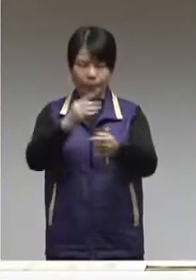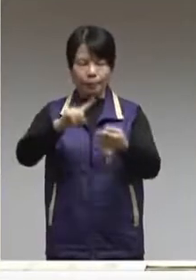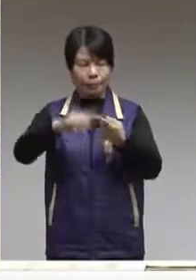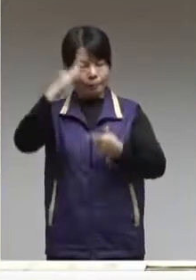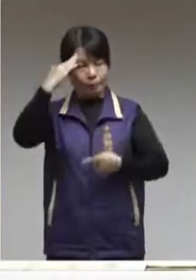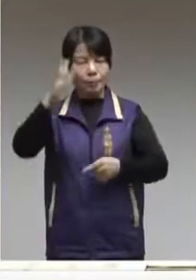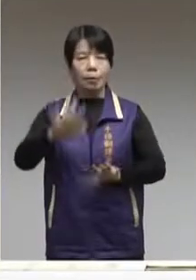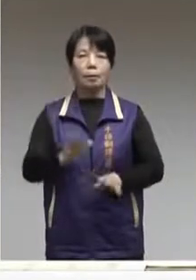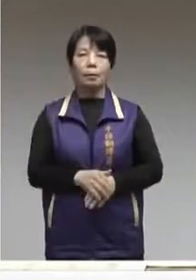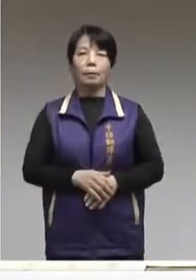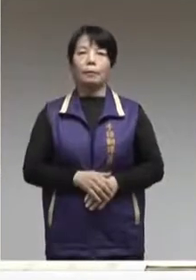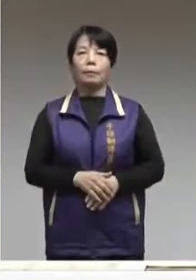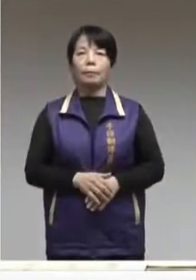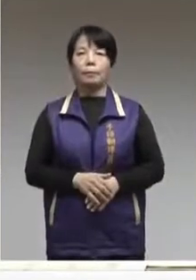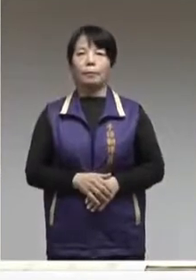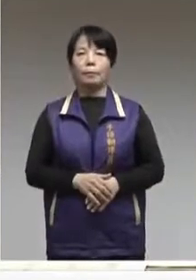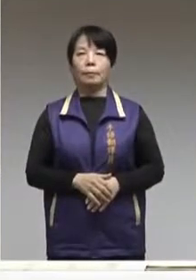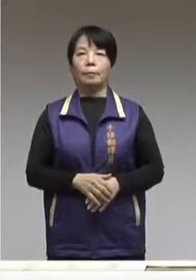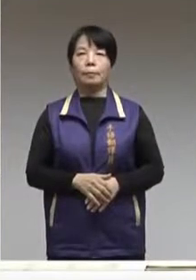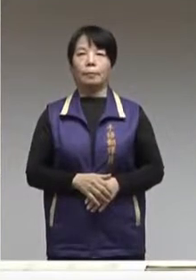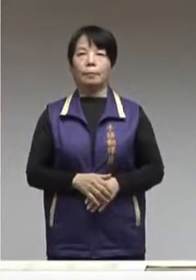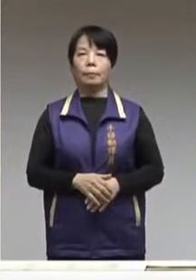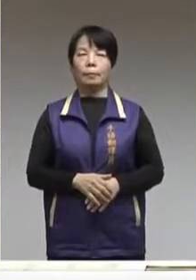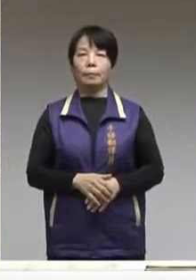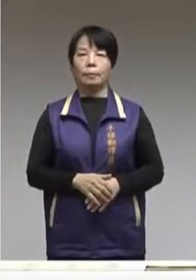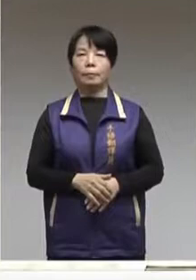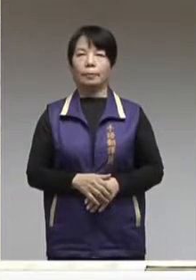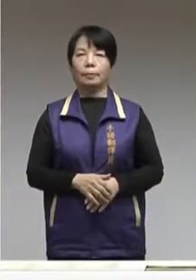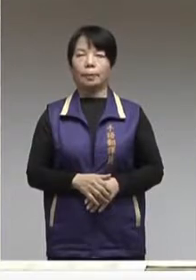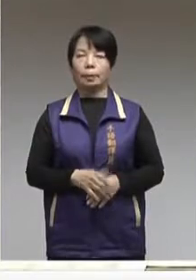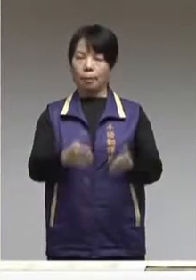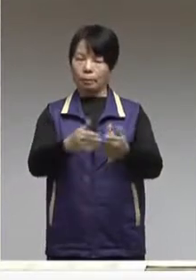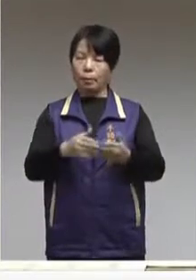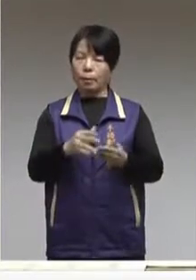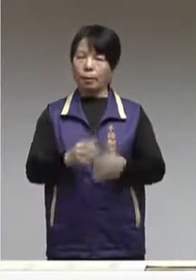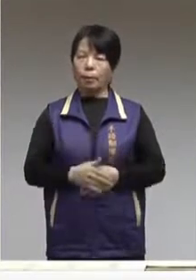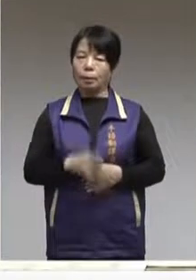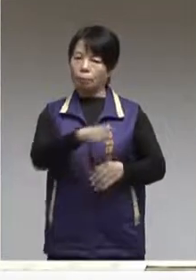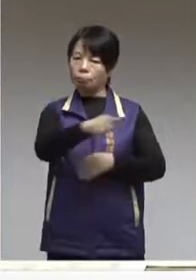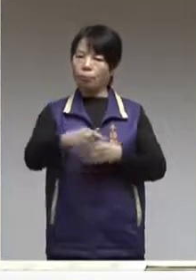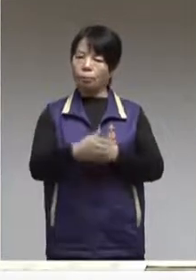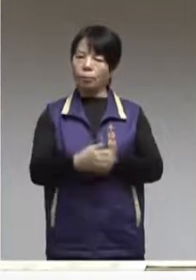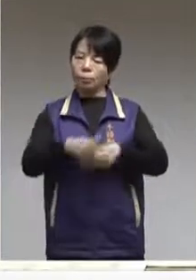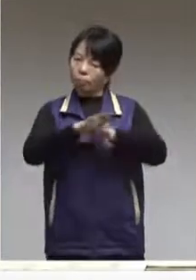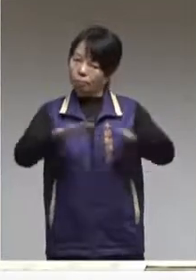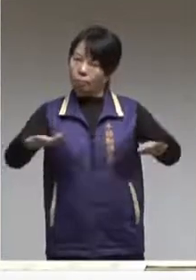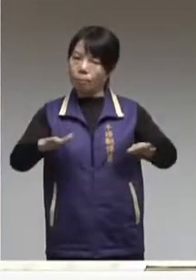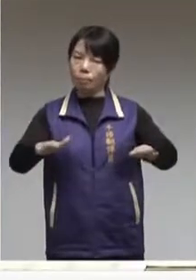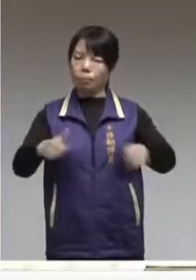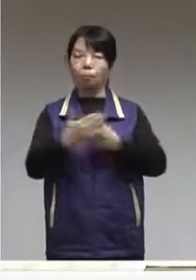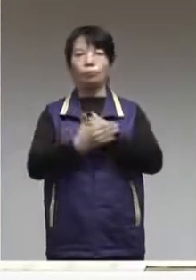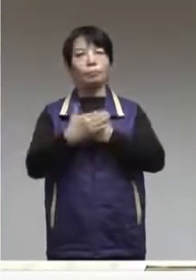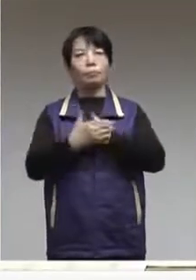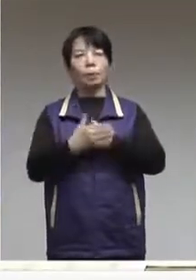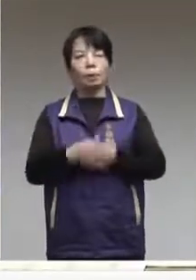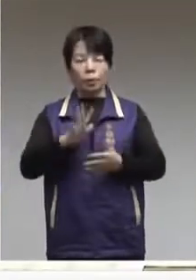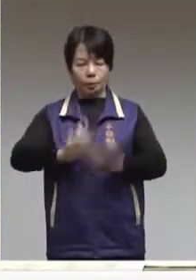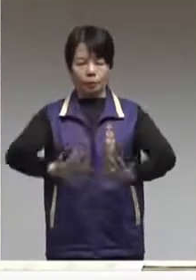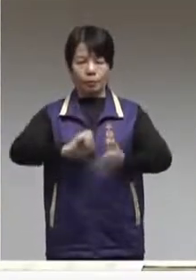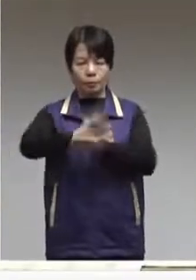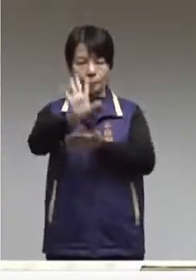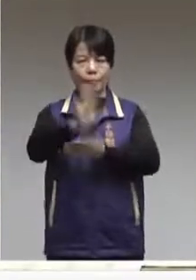伙，咱绝对会当来安全。好、哦，这点在这给大家做一个报